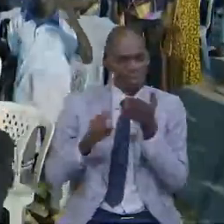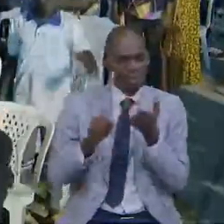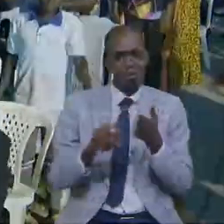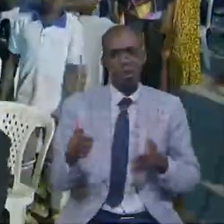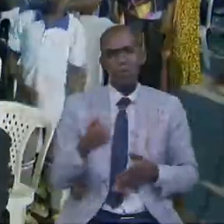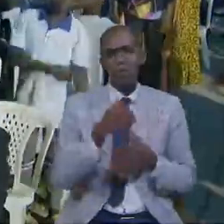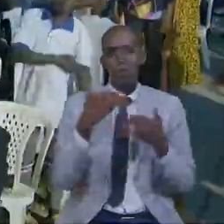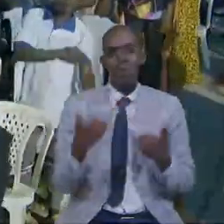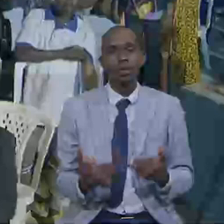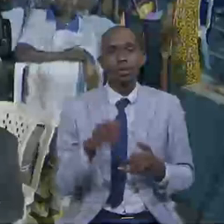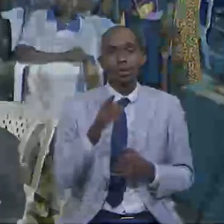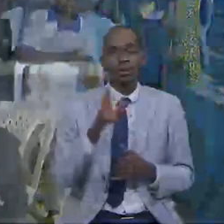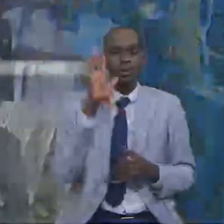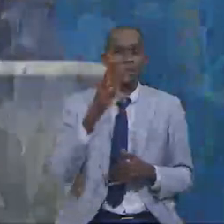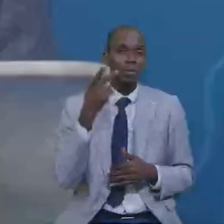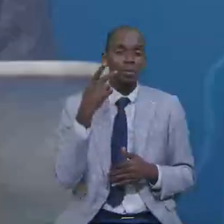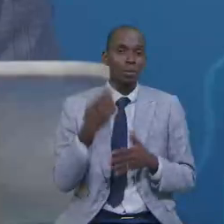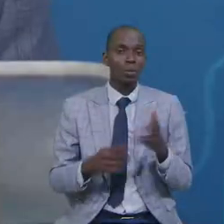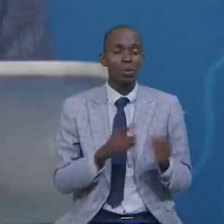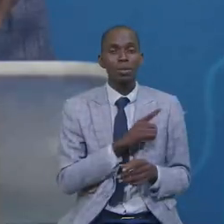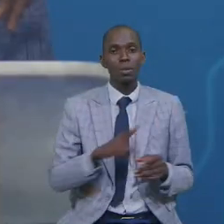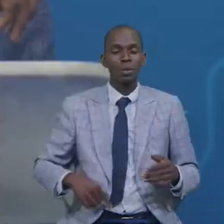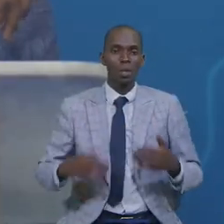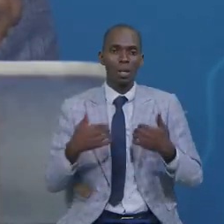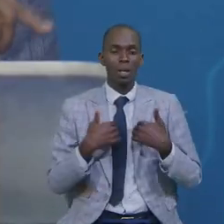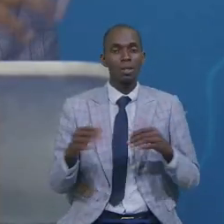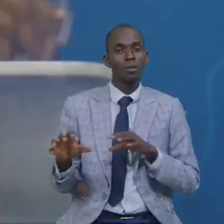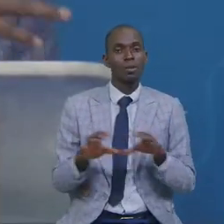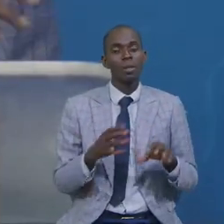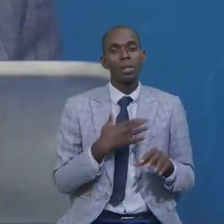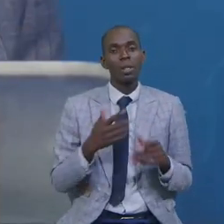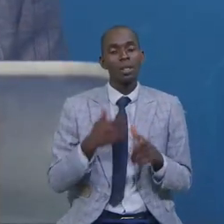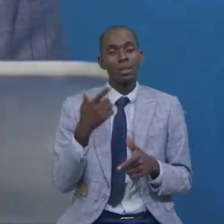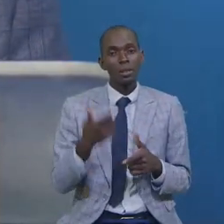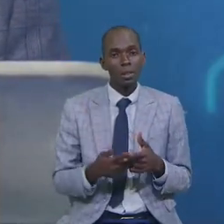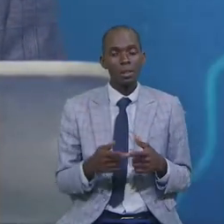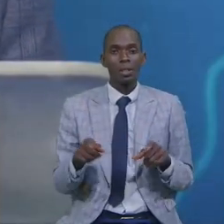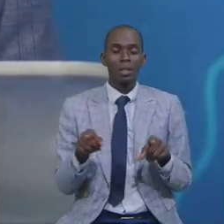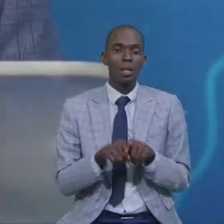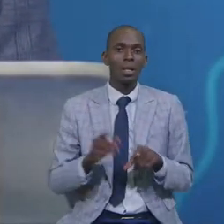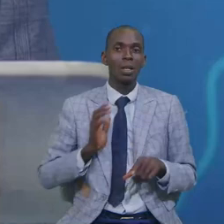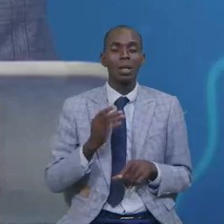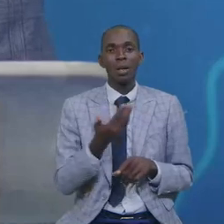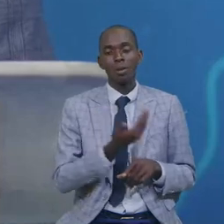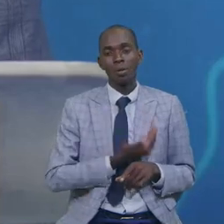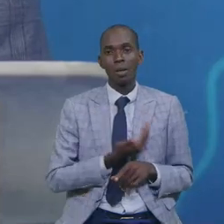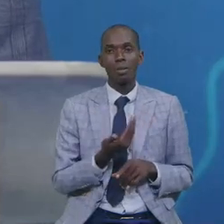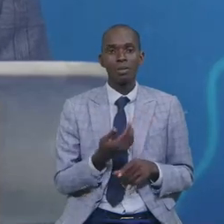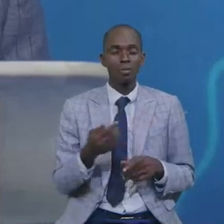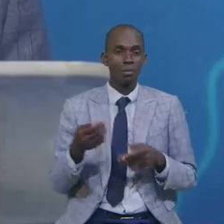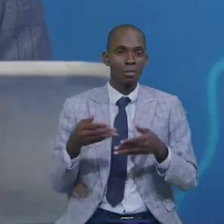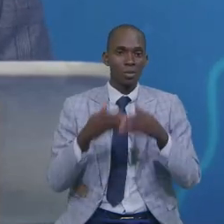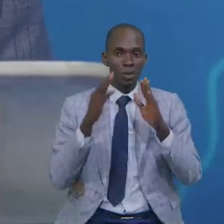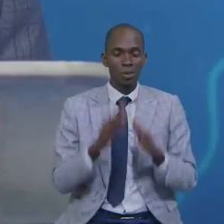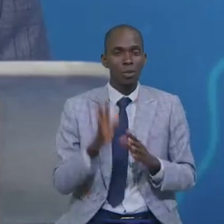examine toi examine toi maintenant tu verras ce que Dieu a fait alors comme notre pasteur